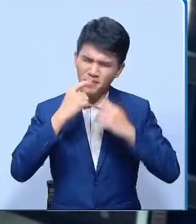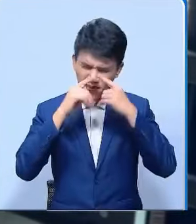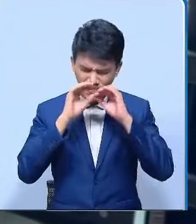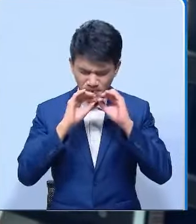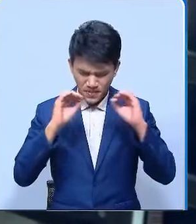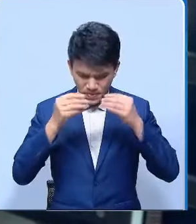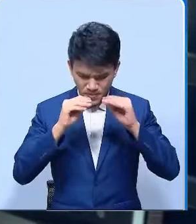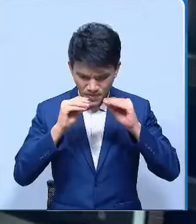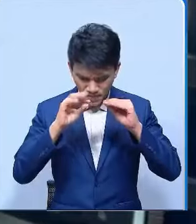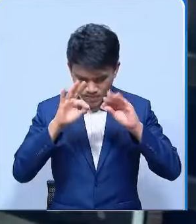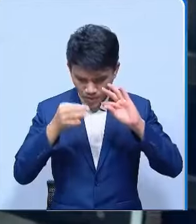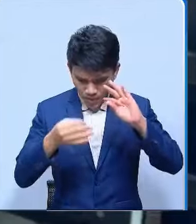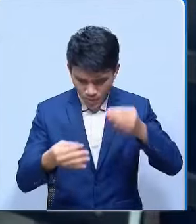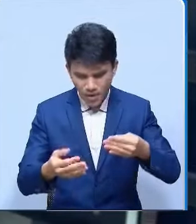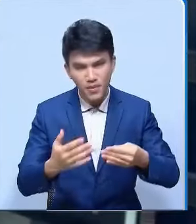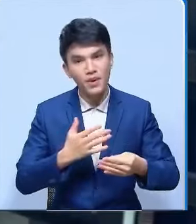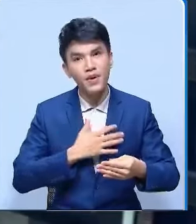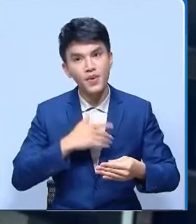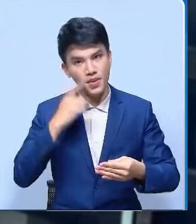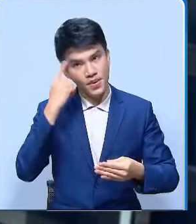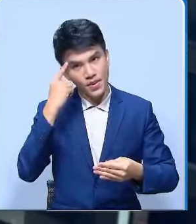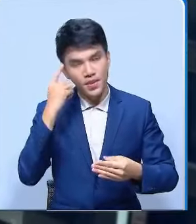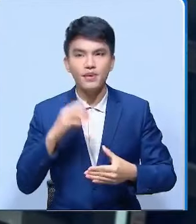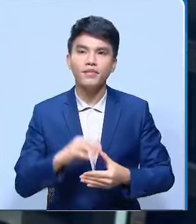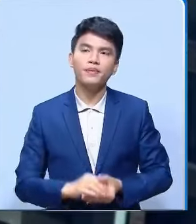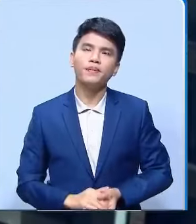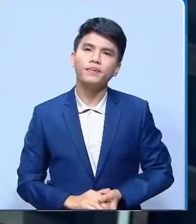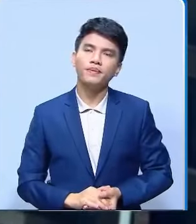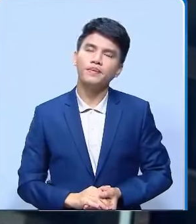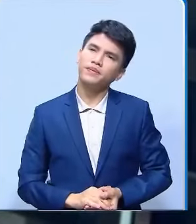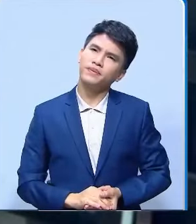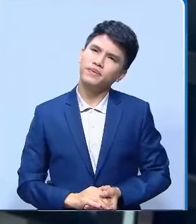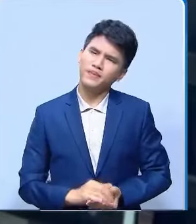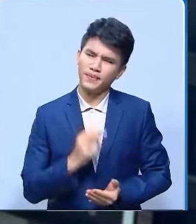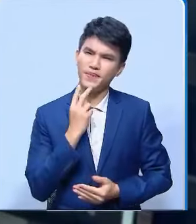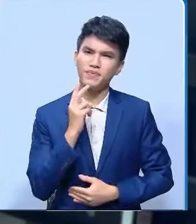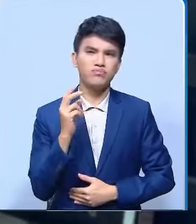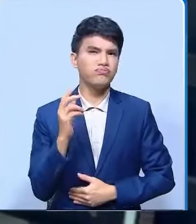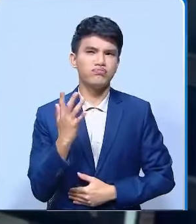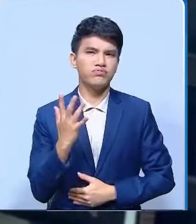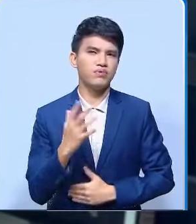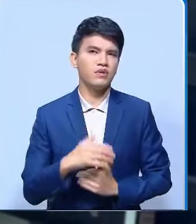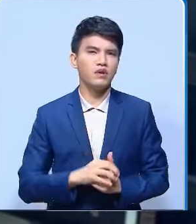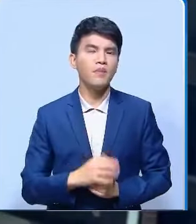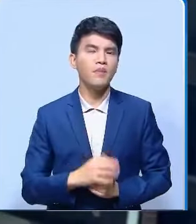มีร่วงมีอะไรใช่ไหม อ๋อครับ แล้วก็เลยเอ๊ะ ก็ไม่เห็นรอยนี้วันไหนครับ เมื่อวานขึ้นมาทำความสะอาด